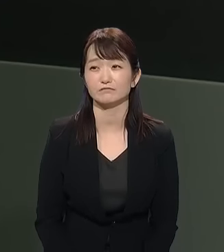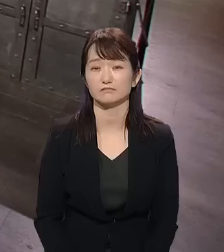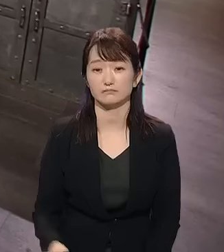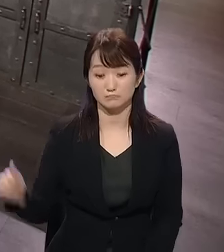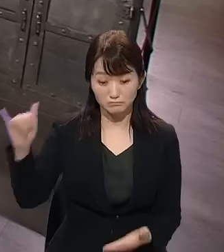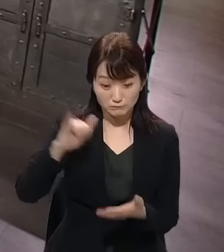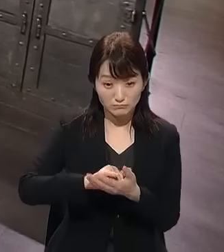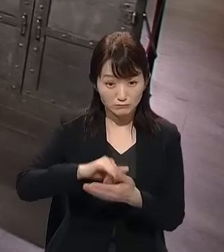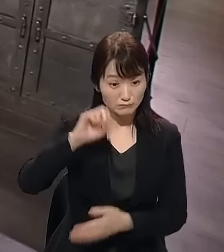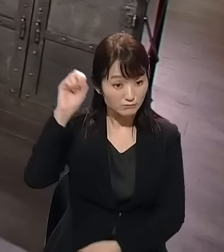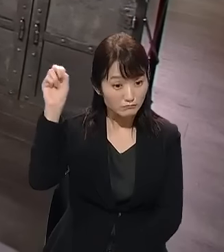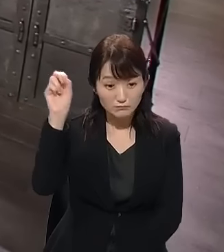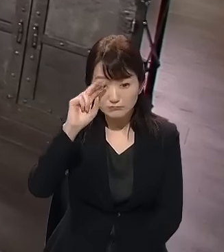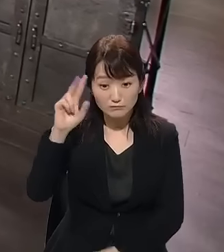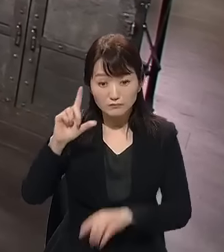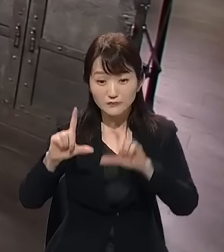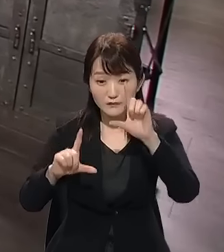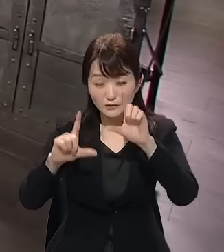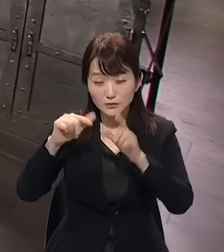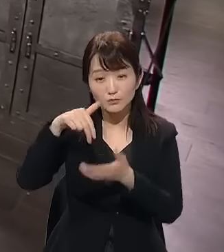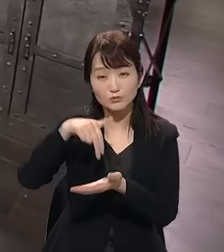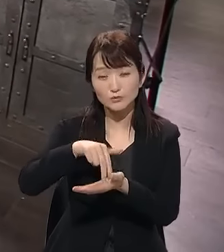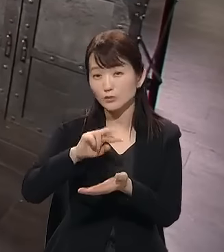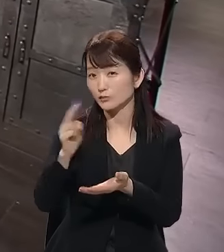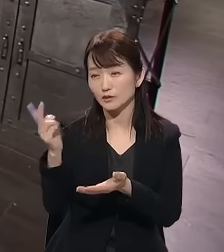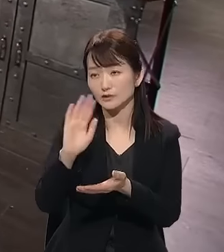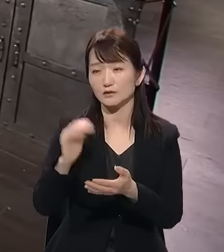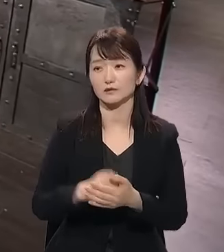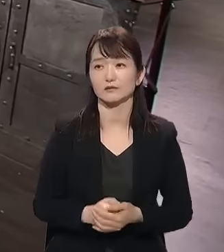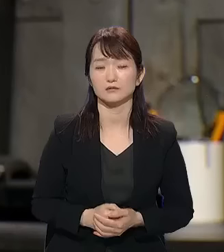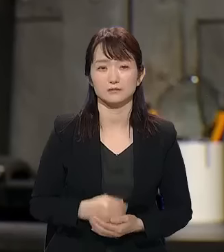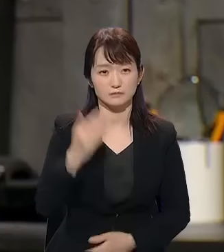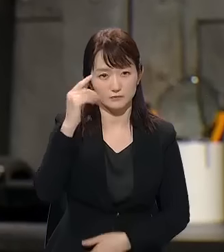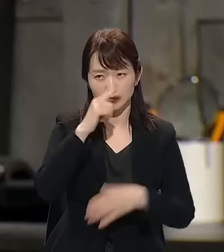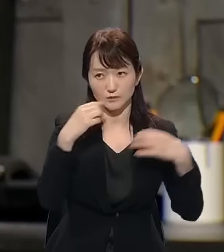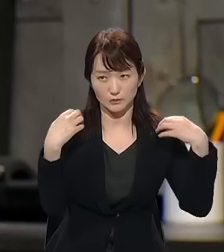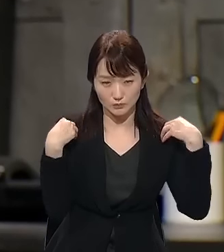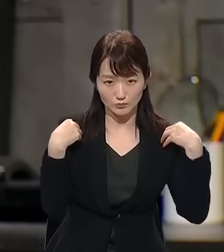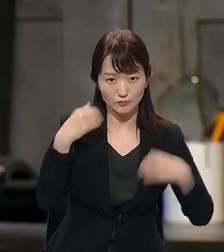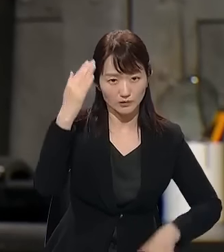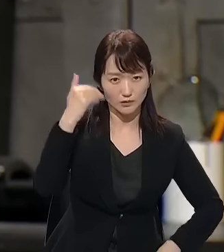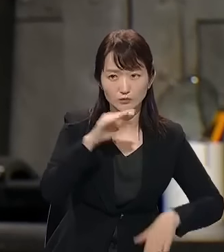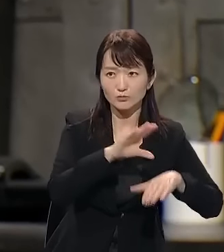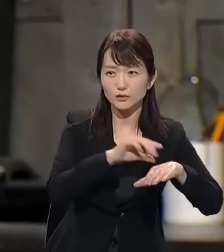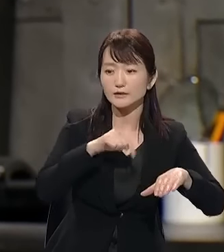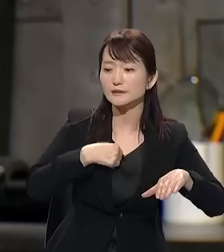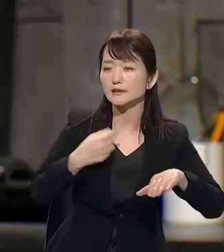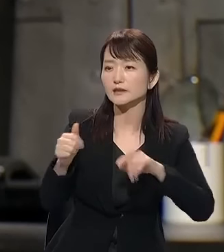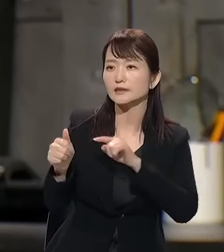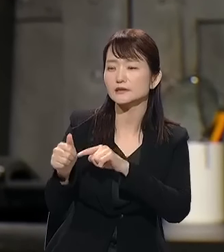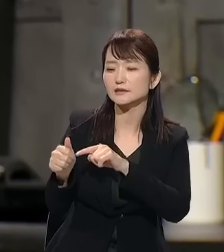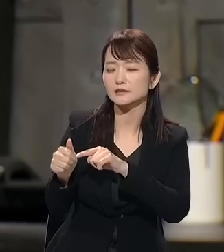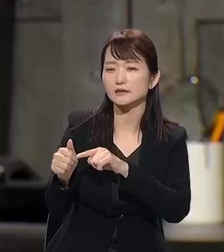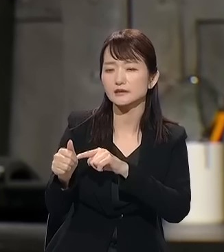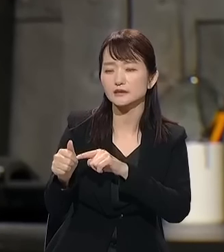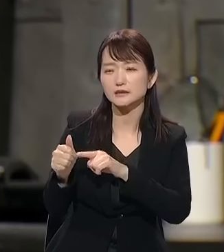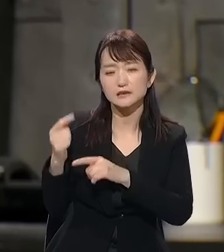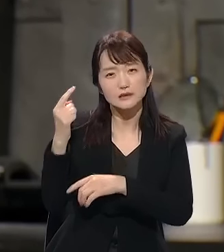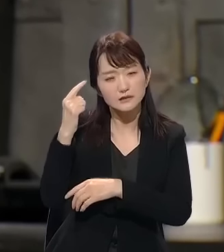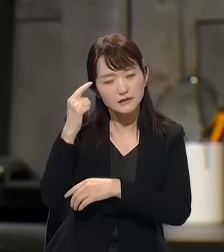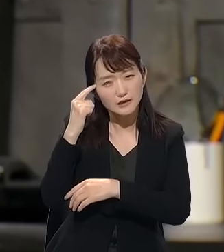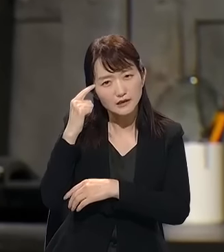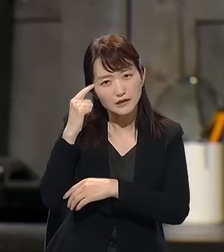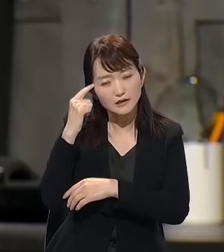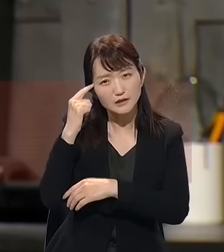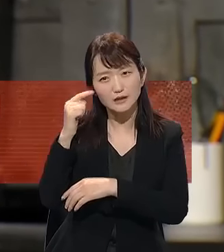거 같지도 않아요 심지어 저 얘기 마저도 지금 한국 정부가 한국 방송국들이 자기를 일방적으로 본일 왜곡되기 해 스케줄을